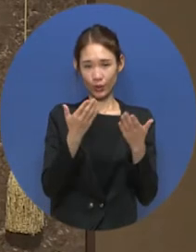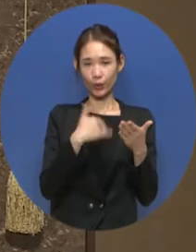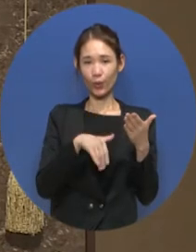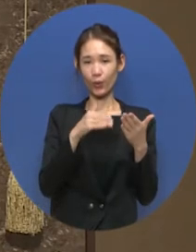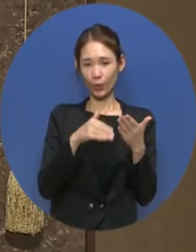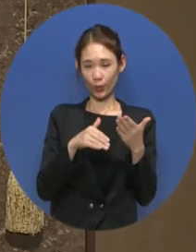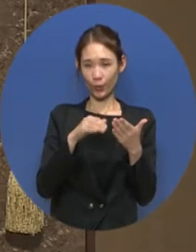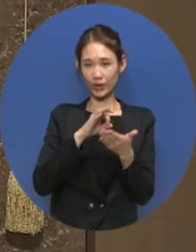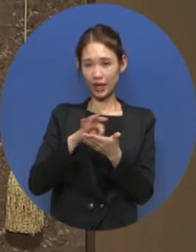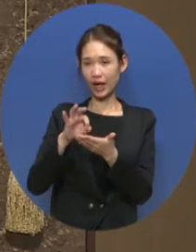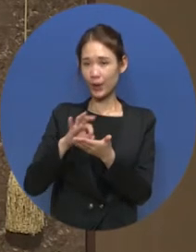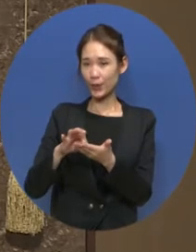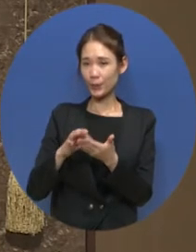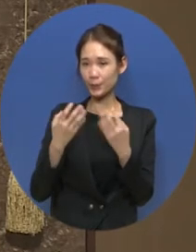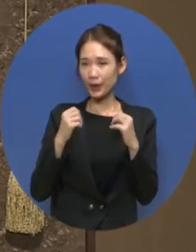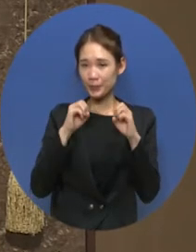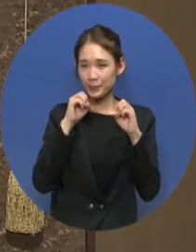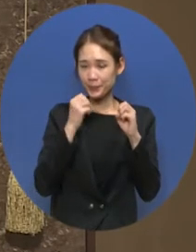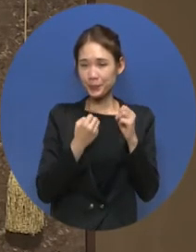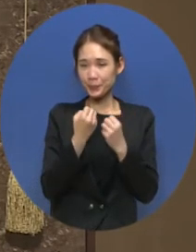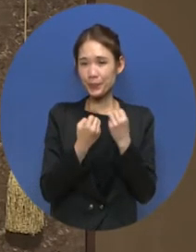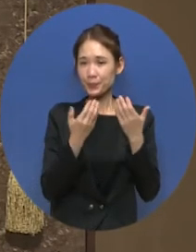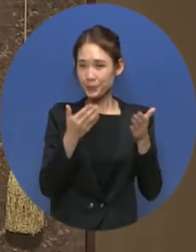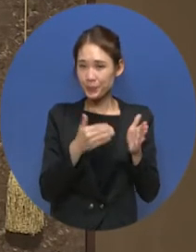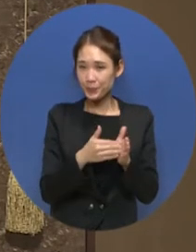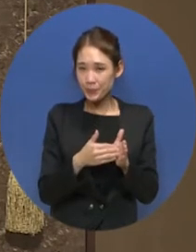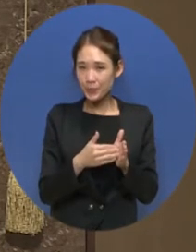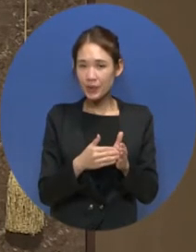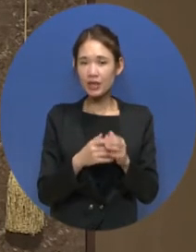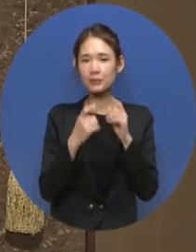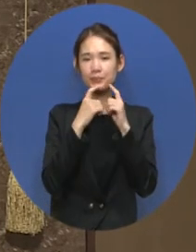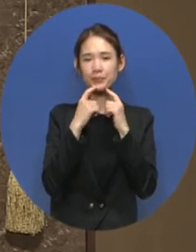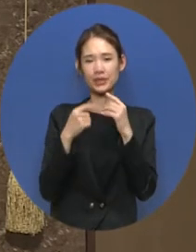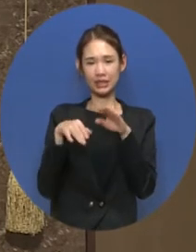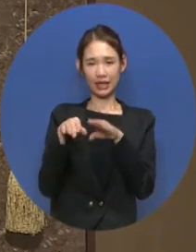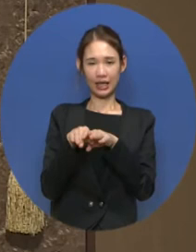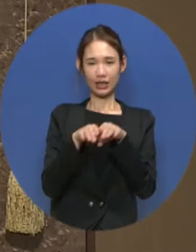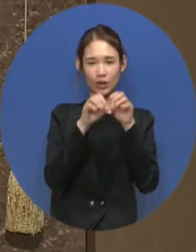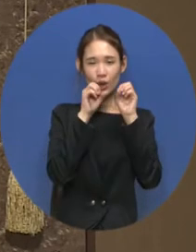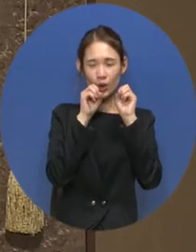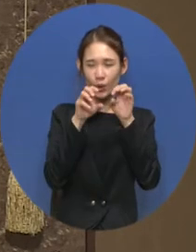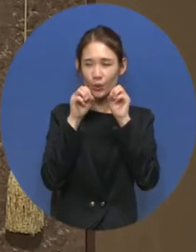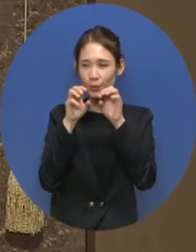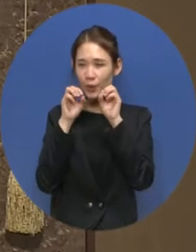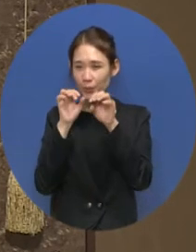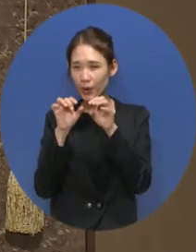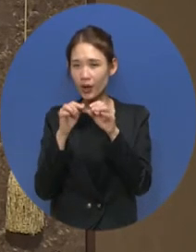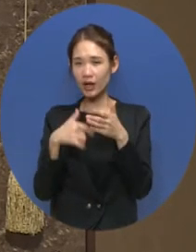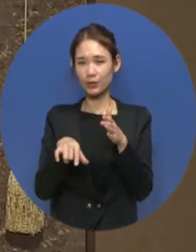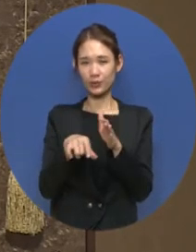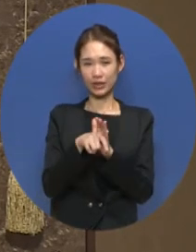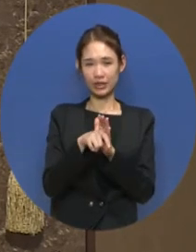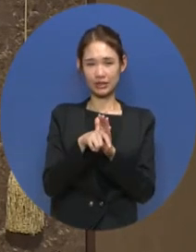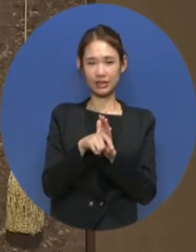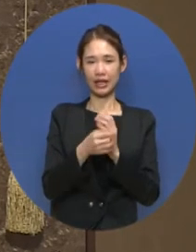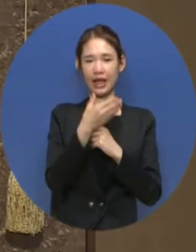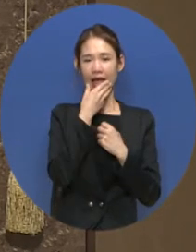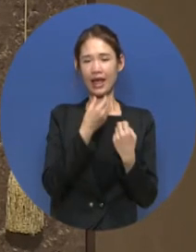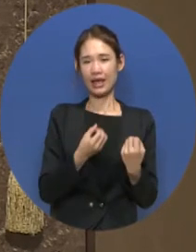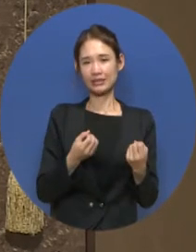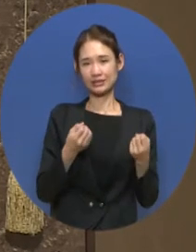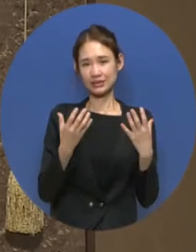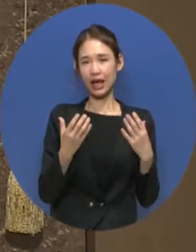많이 들어간다라는 말씀을 드렸는데 사실 이제 민간들에게 좀 홍보를 더 하기 위해서 그